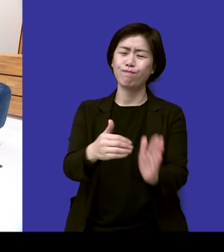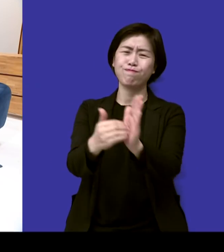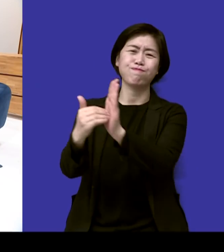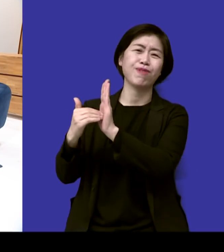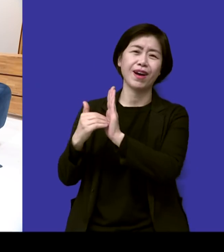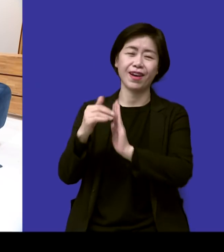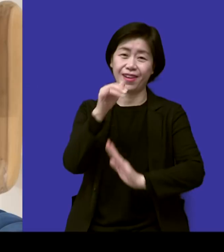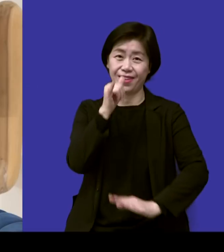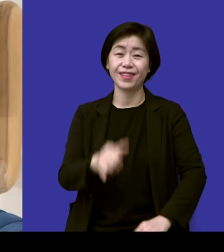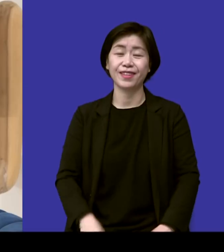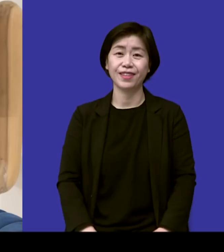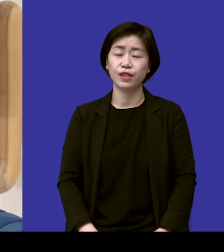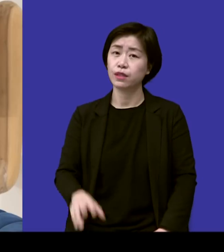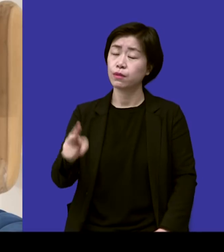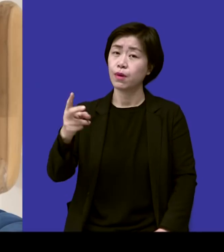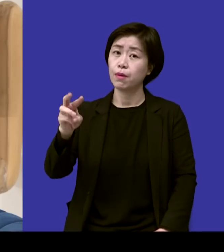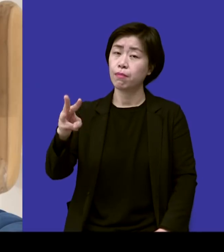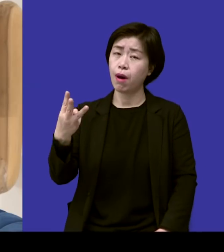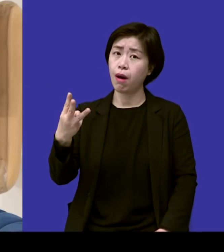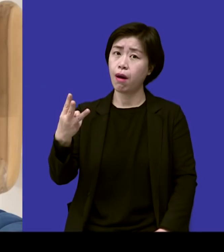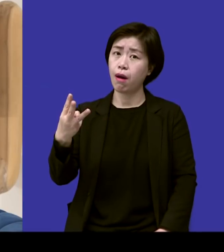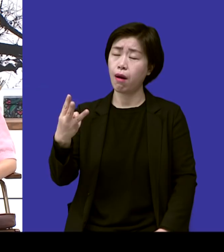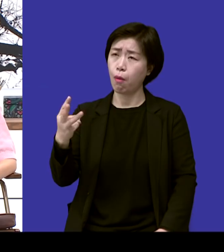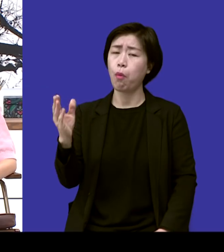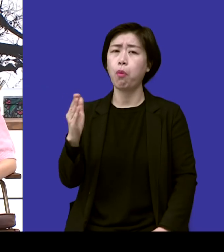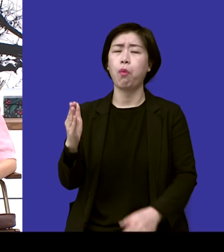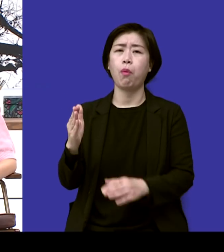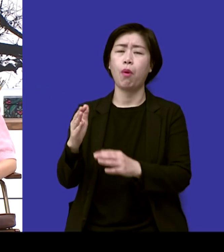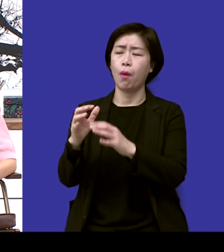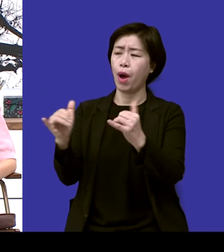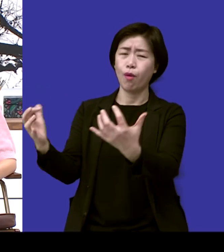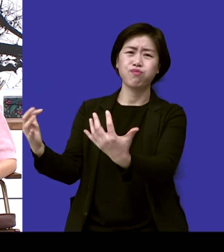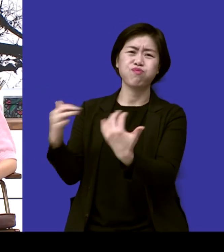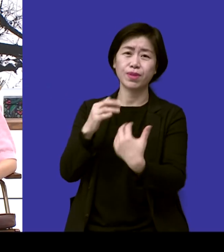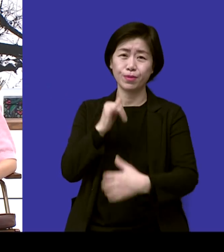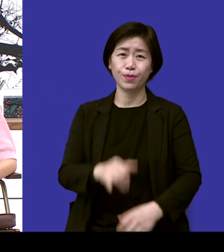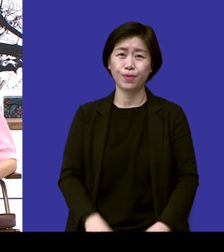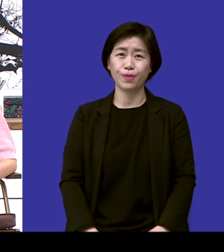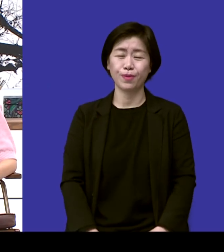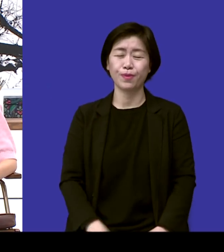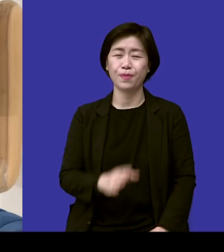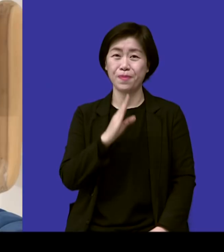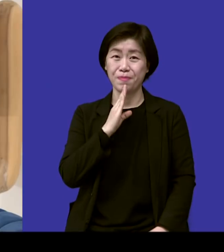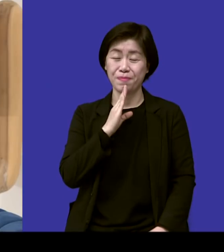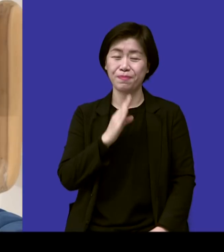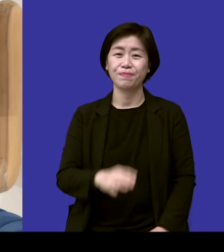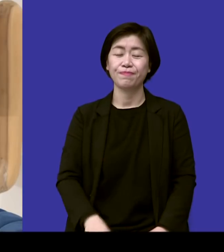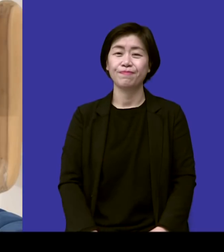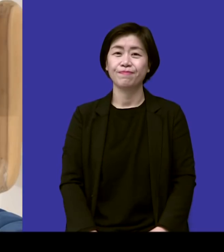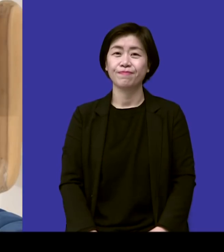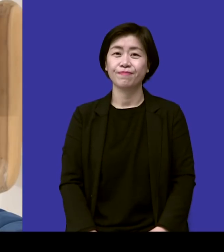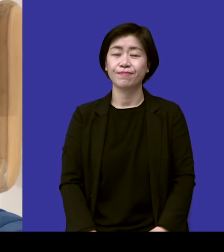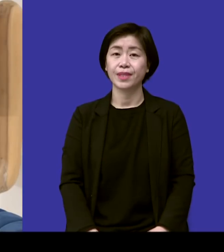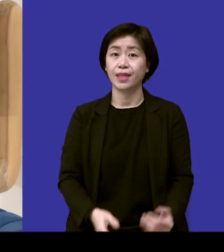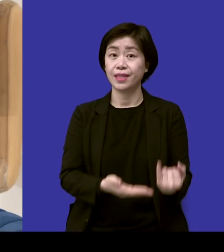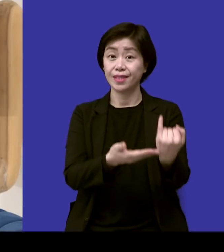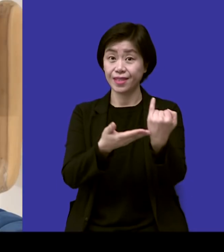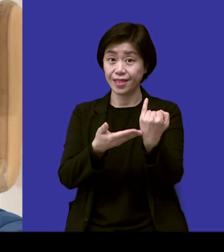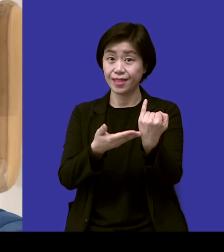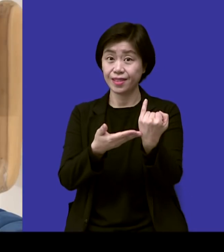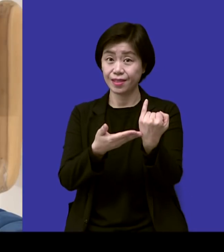당연하죠. 당연하죠. 그때 한 200명, 300명 정도 있었어요. 그렇죠. 그때 아마 개종도 많이 했을 거예요. 그때 지은이로